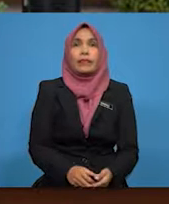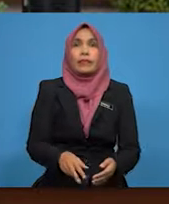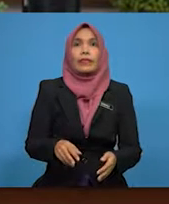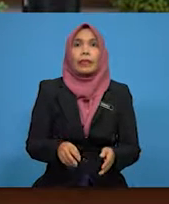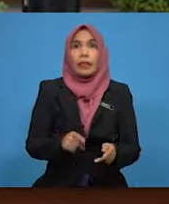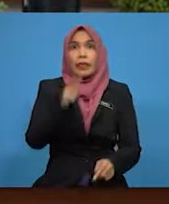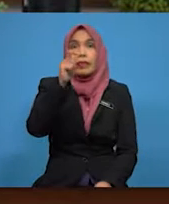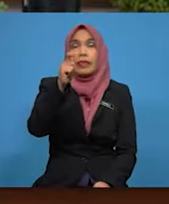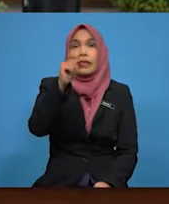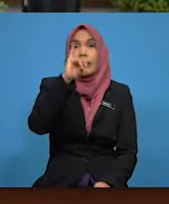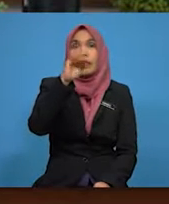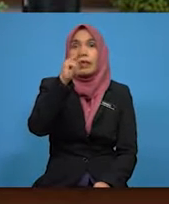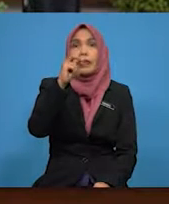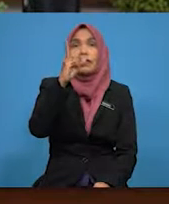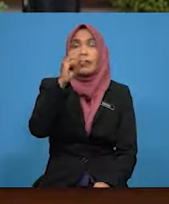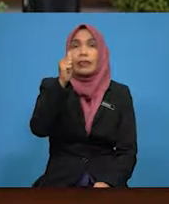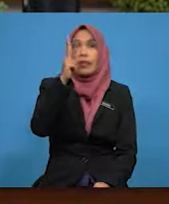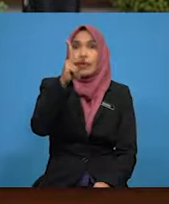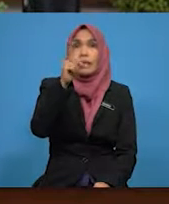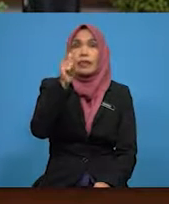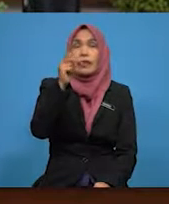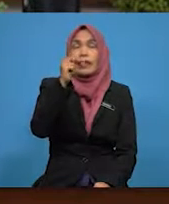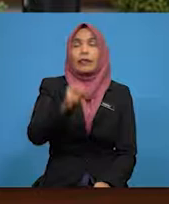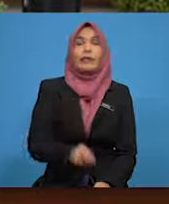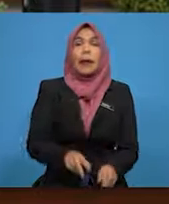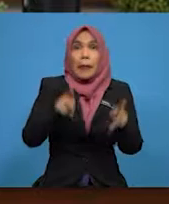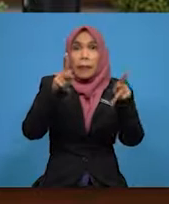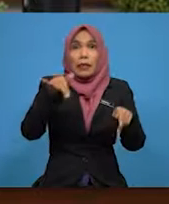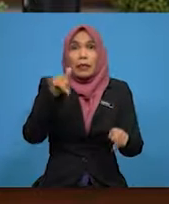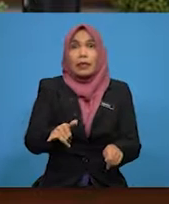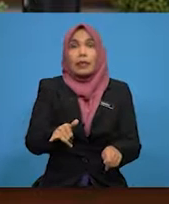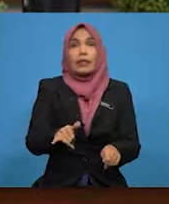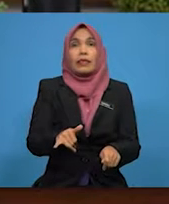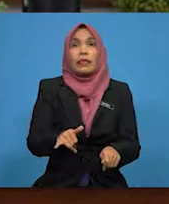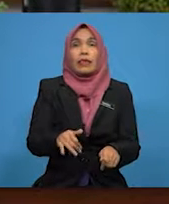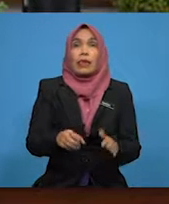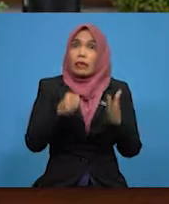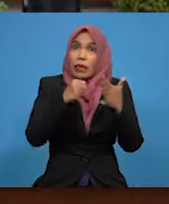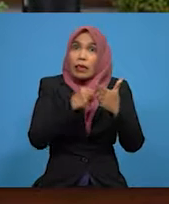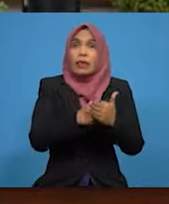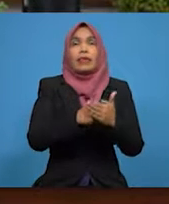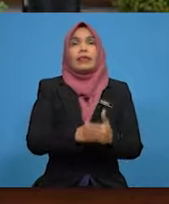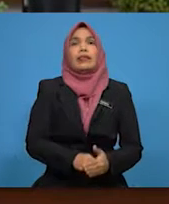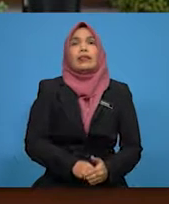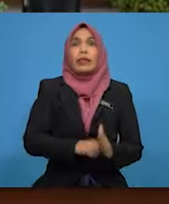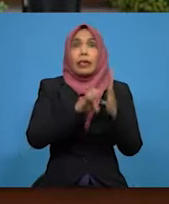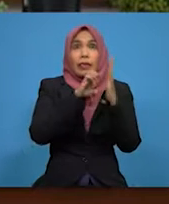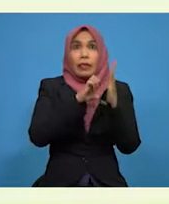Perkara-perkara tersebut merupakan tindakan pekerja yang melanggar etika dan peraturan syarikat.